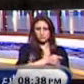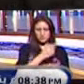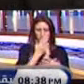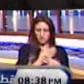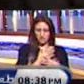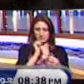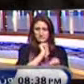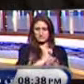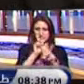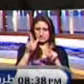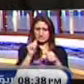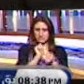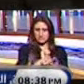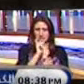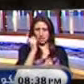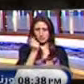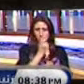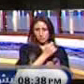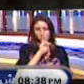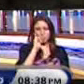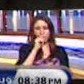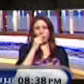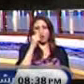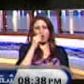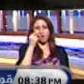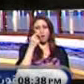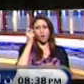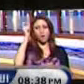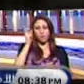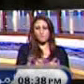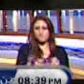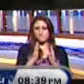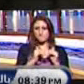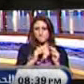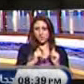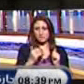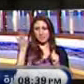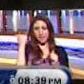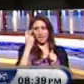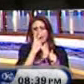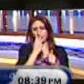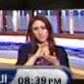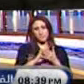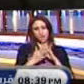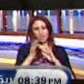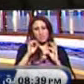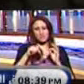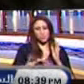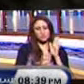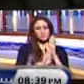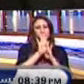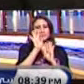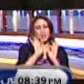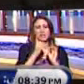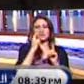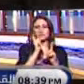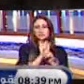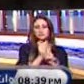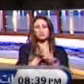بناخد وقت ولا اكرامة المصري كما كان يحدث من قبل يعني. فلا، في اجراءات بتبقى متلاحقة وسريعة.